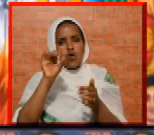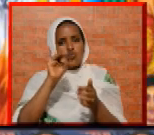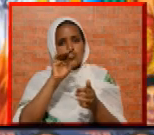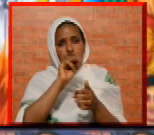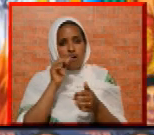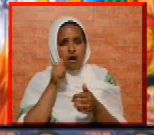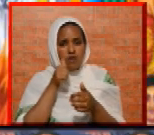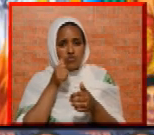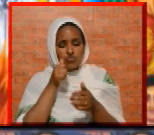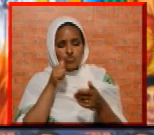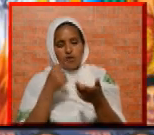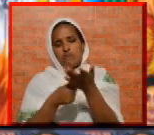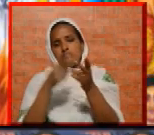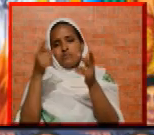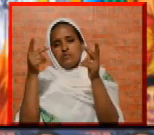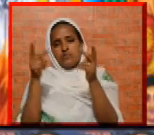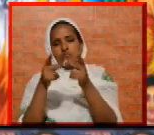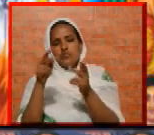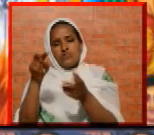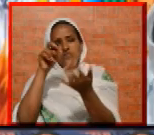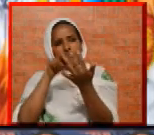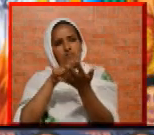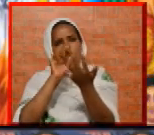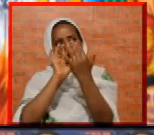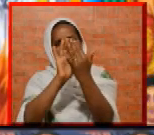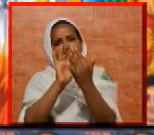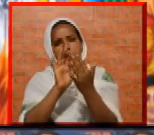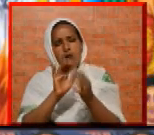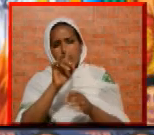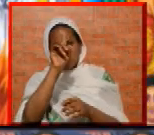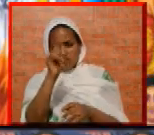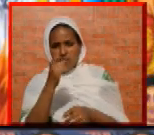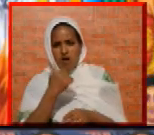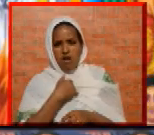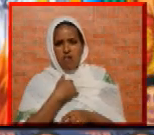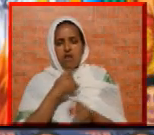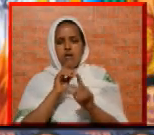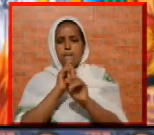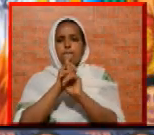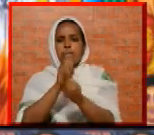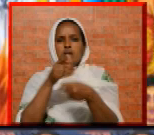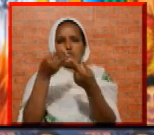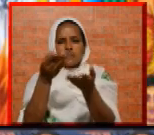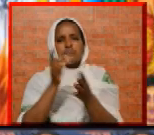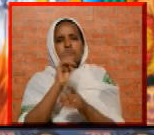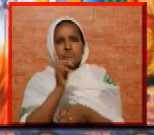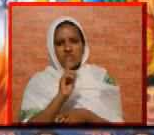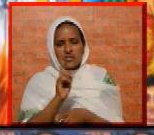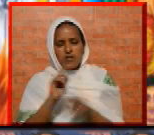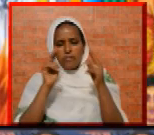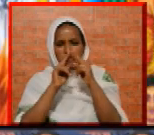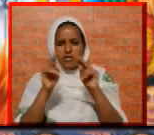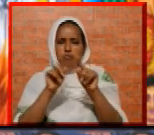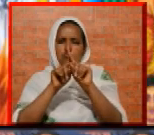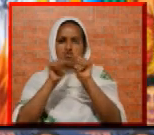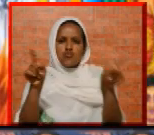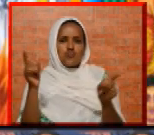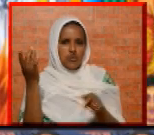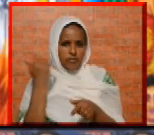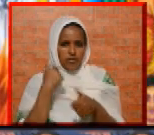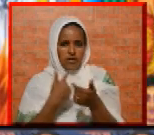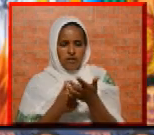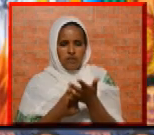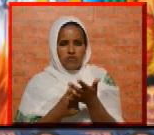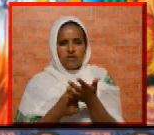የሉጣ በእስክንድሮስ ፊት ቆማ ስትጠየቅ የሰጠችው መልስ እንደው በጣም የተለየና